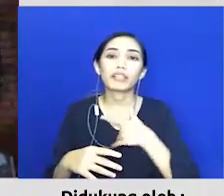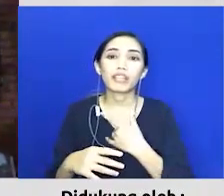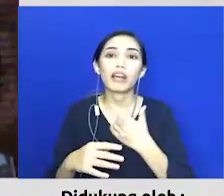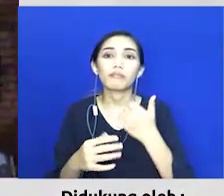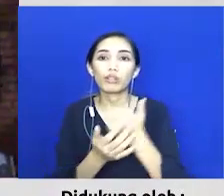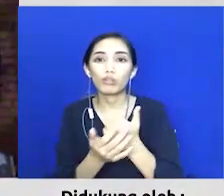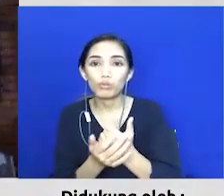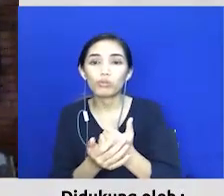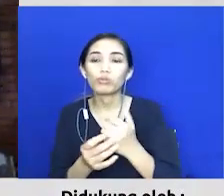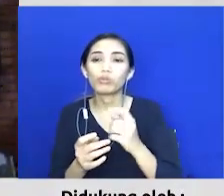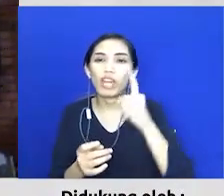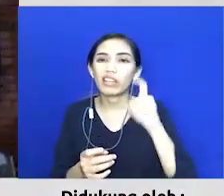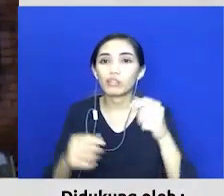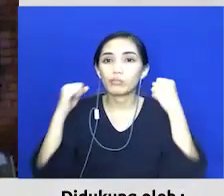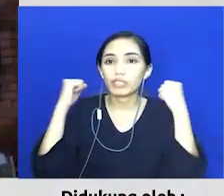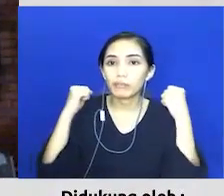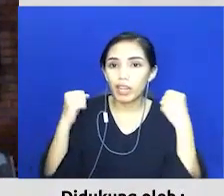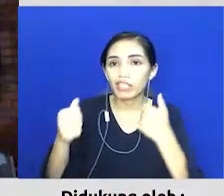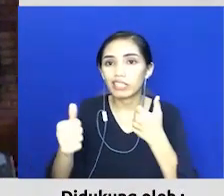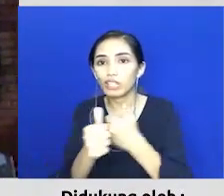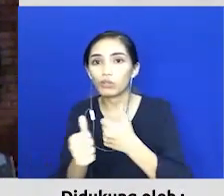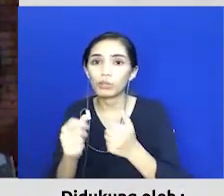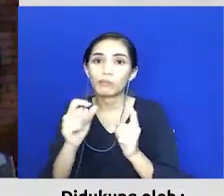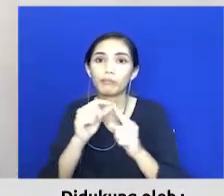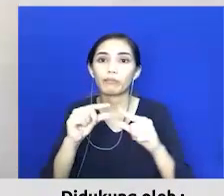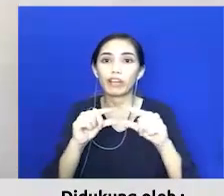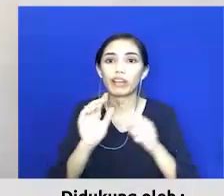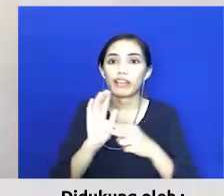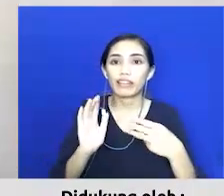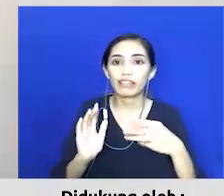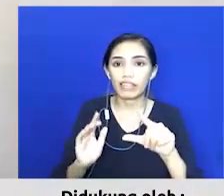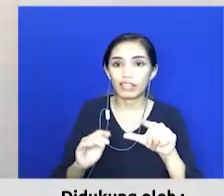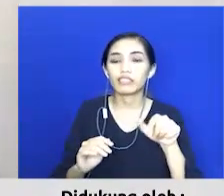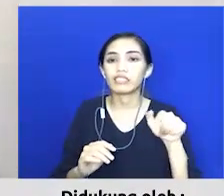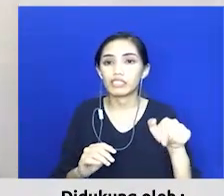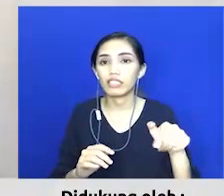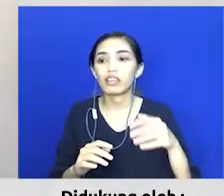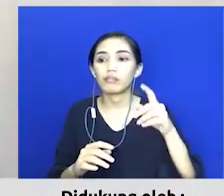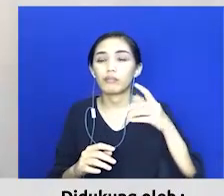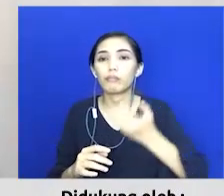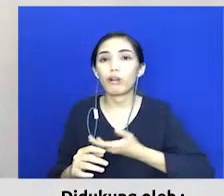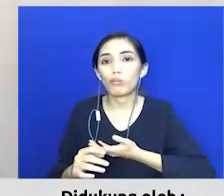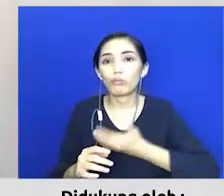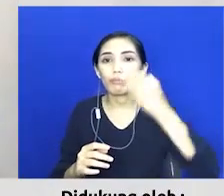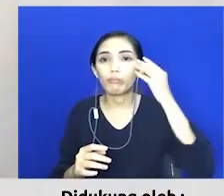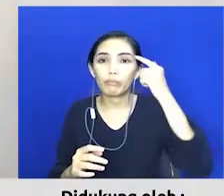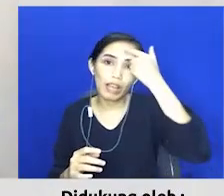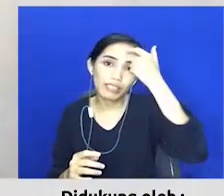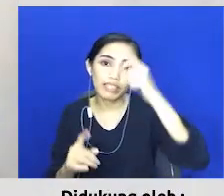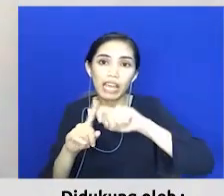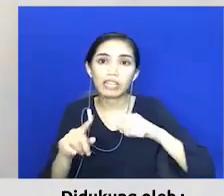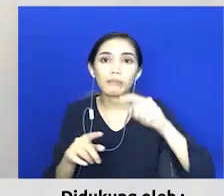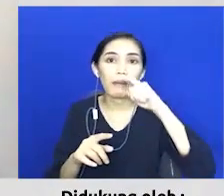perlu, saya yakin Prima dan Aris bersemangat ingin ikut di dalam panel ini untuk belajar